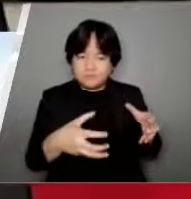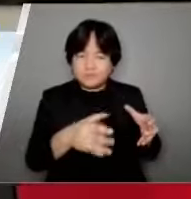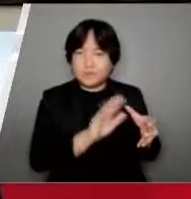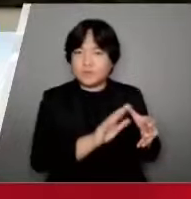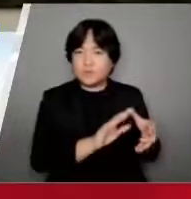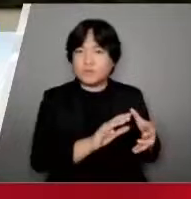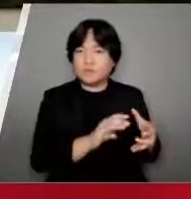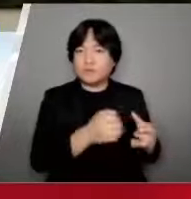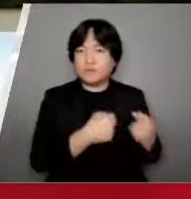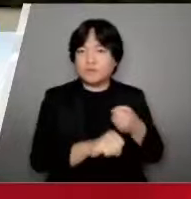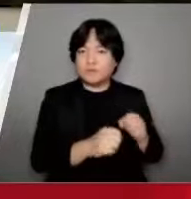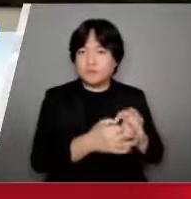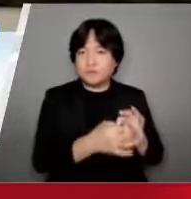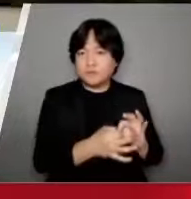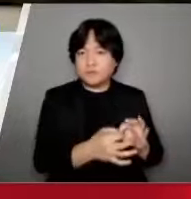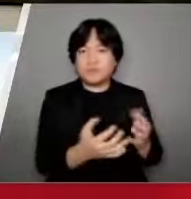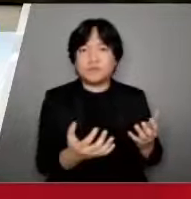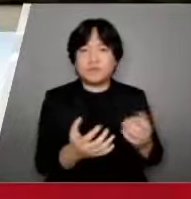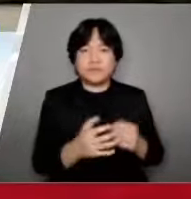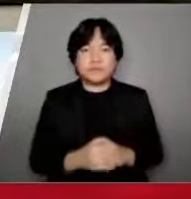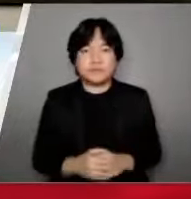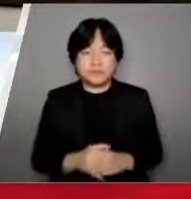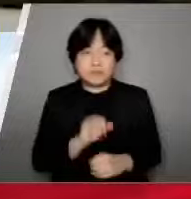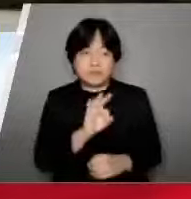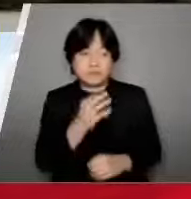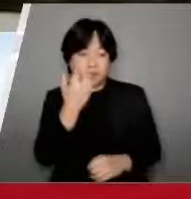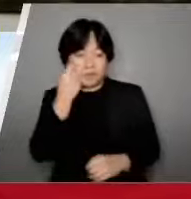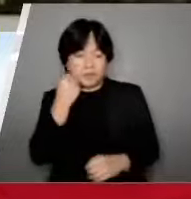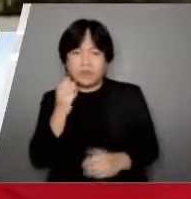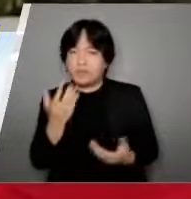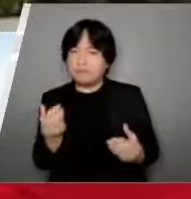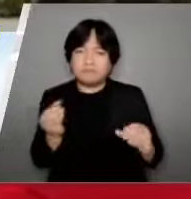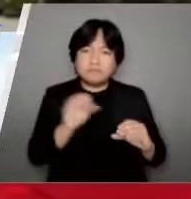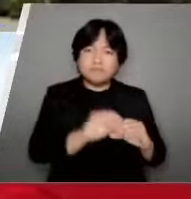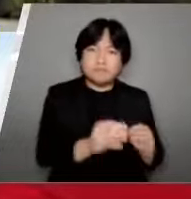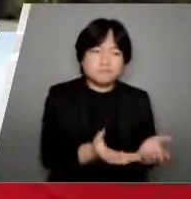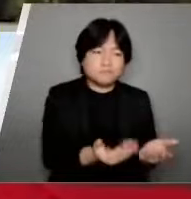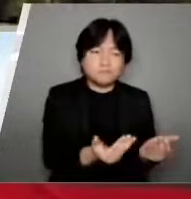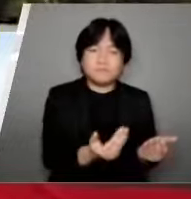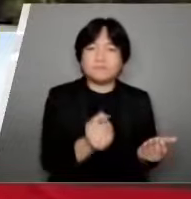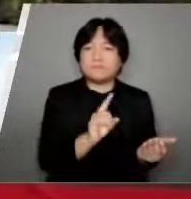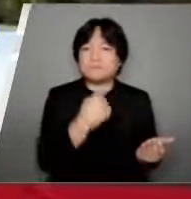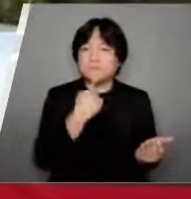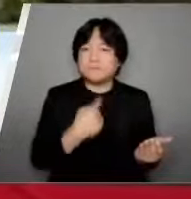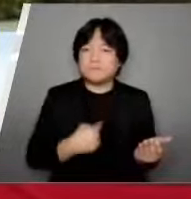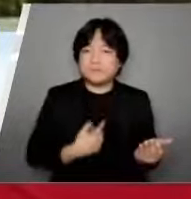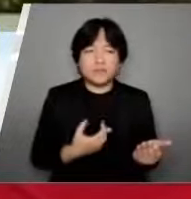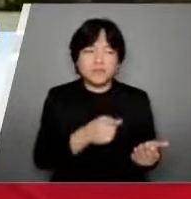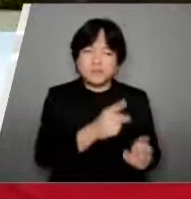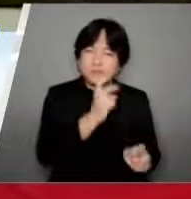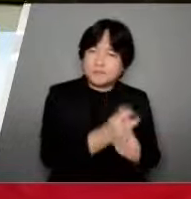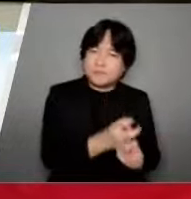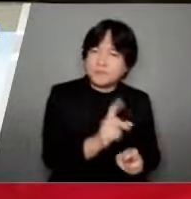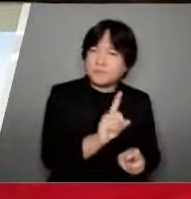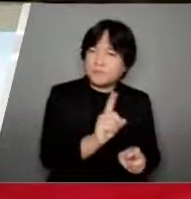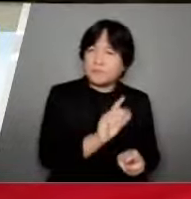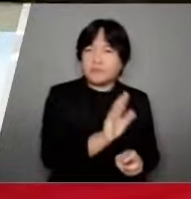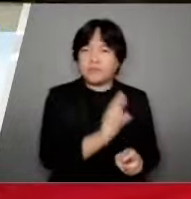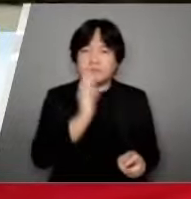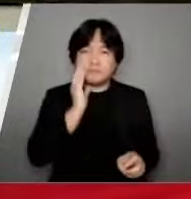yung mga trainer. Ano pang kulang ninyo, yung mga magulang? Saan kayo nahirapan? Yung nag-training kayo,